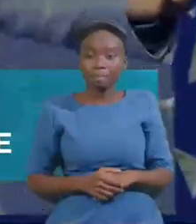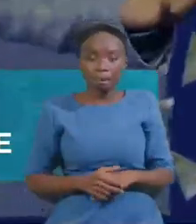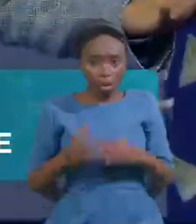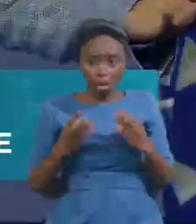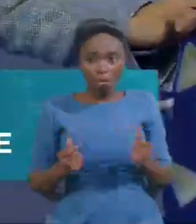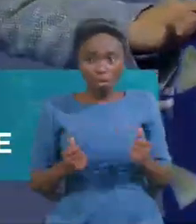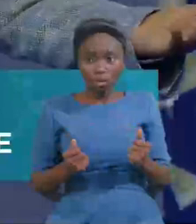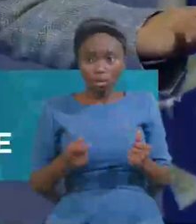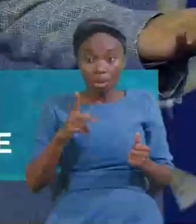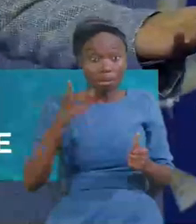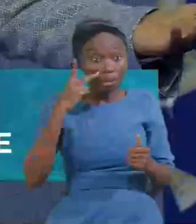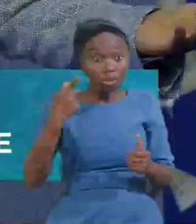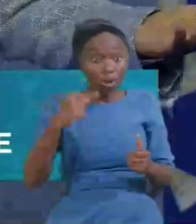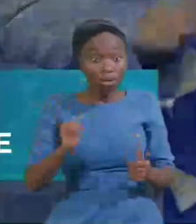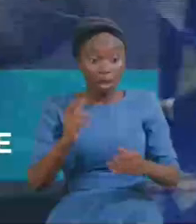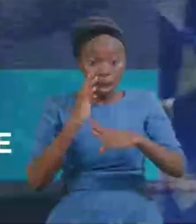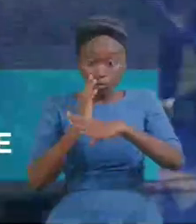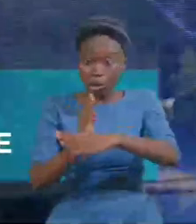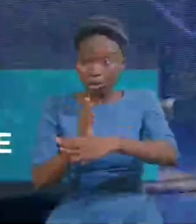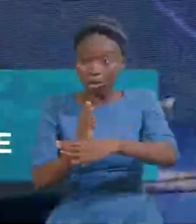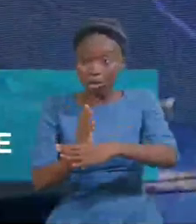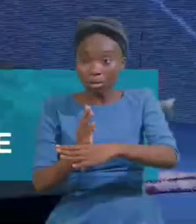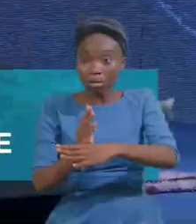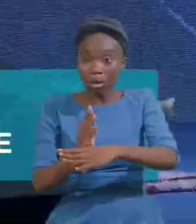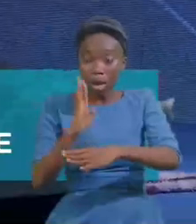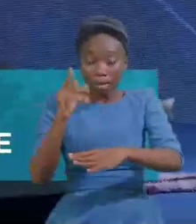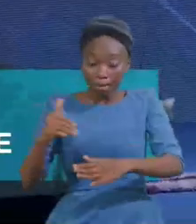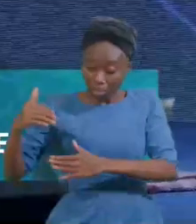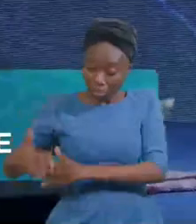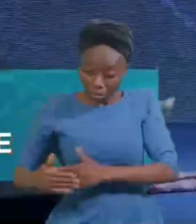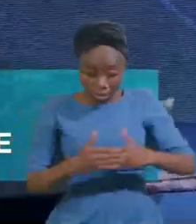Tout à coup, voyez l'armée égyptienne derrière eux.